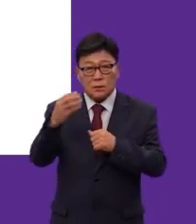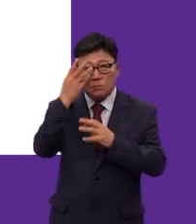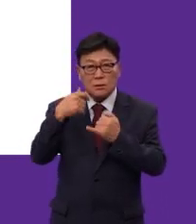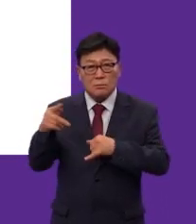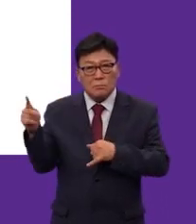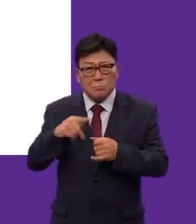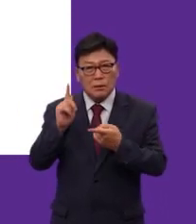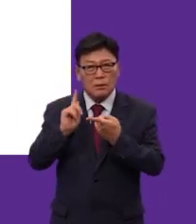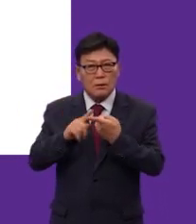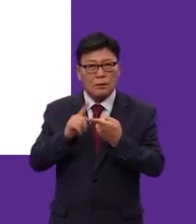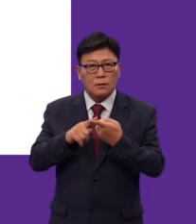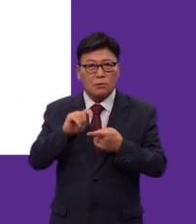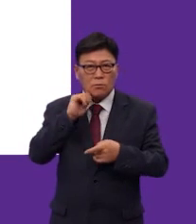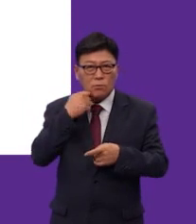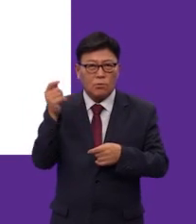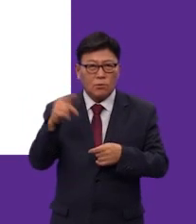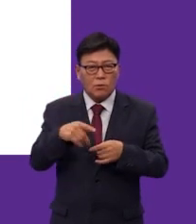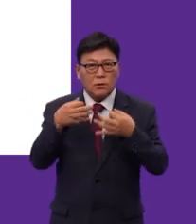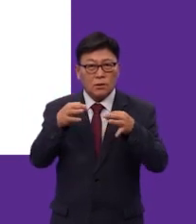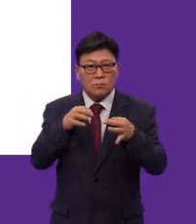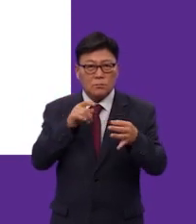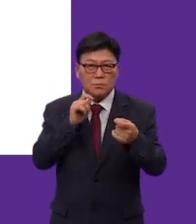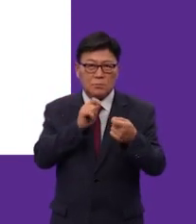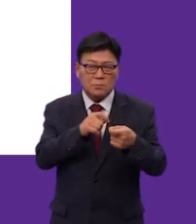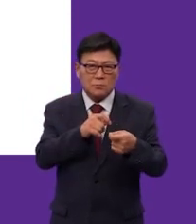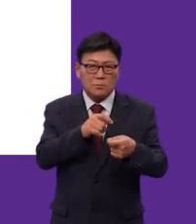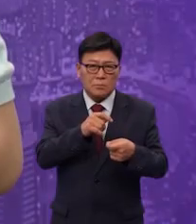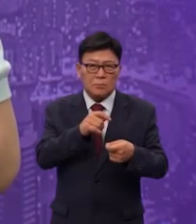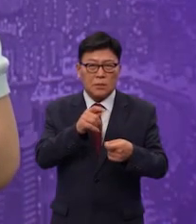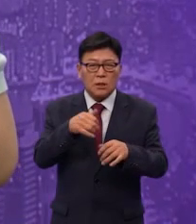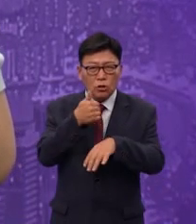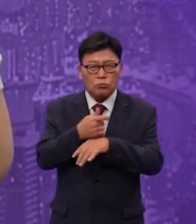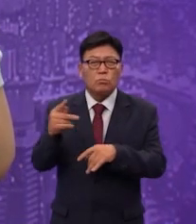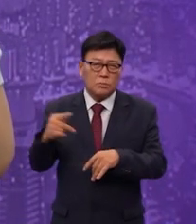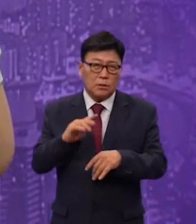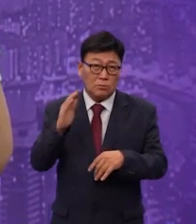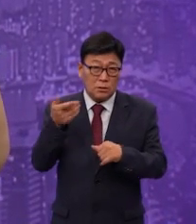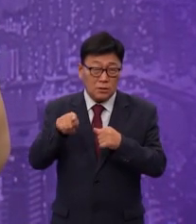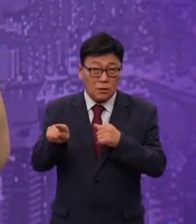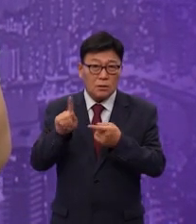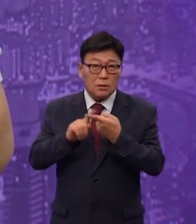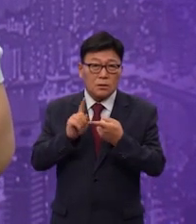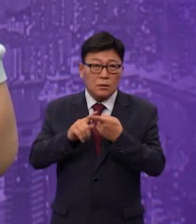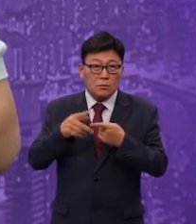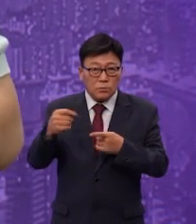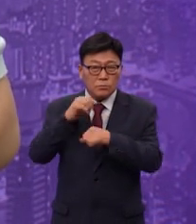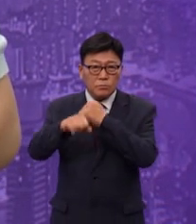접근으로 그리고 금융에 대한 접근으로 나아갈 수밖에 없는데요. 대출이 그만큼